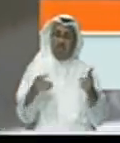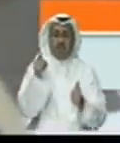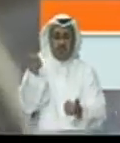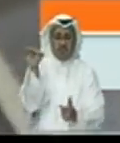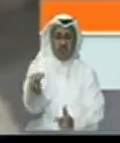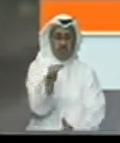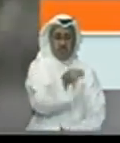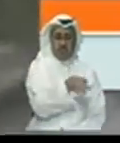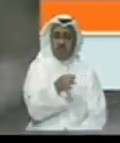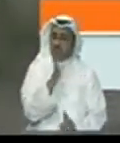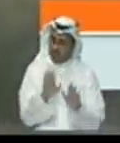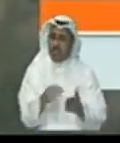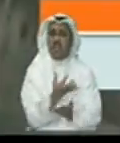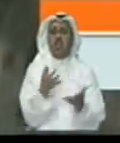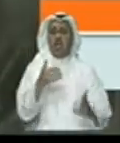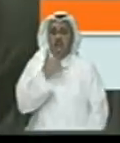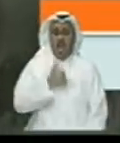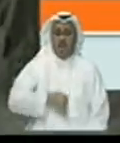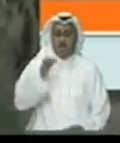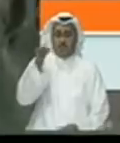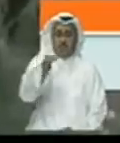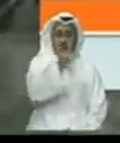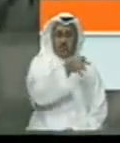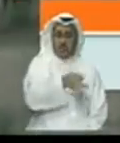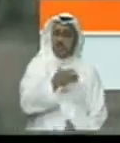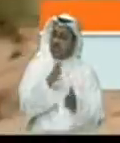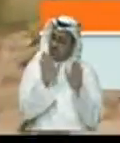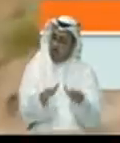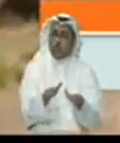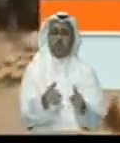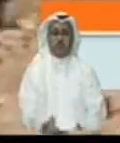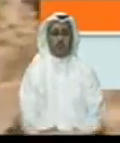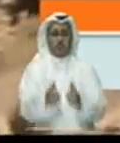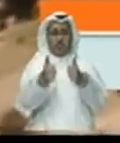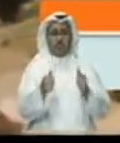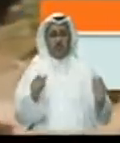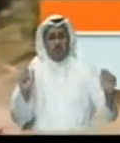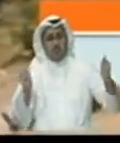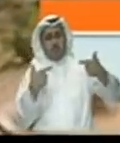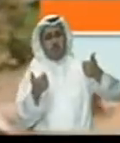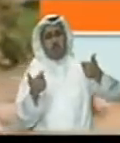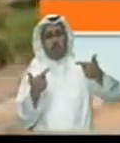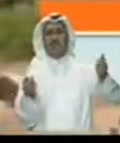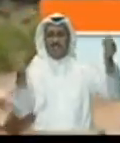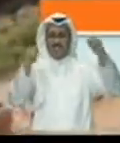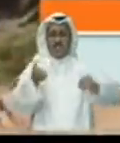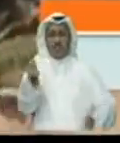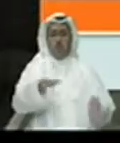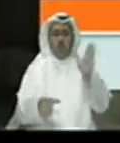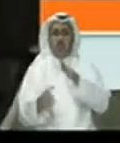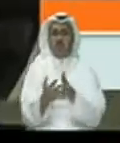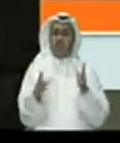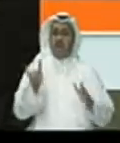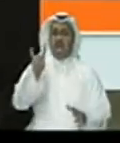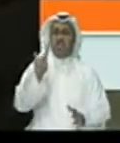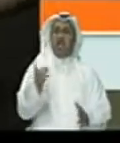الطيارة ومناطق أخرى واسعة في مديرية قانية، مفيدا بأن المعارك الضارية نتج عنها سقوط عشرات